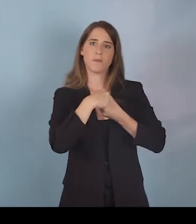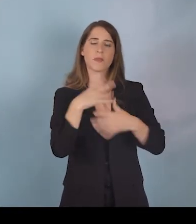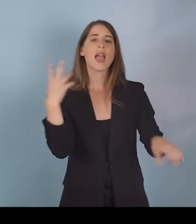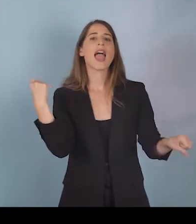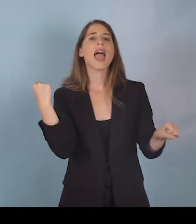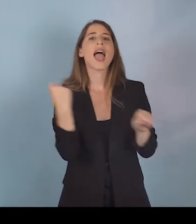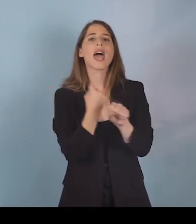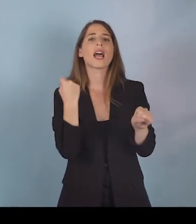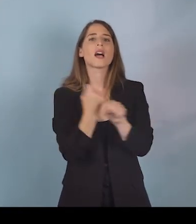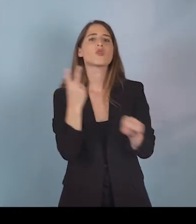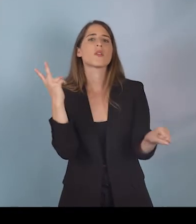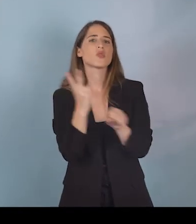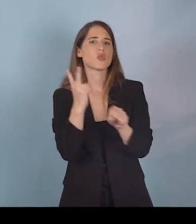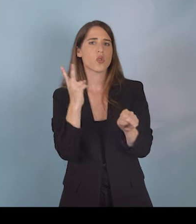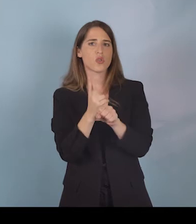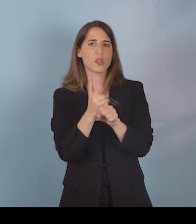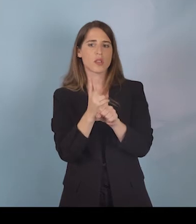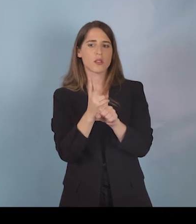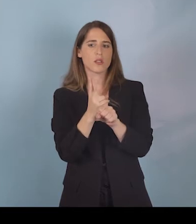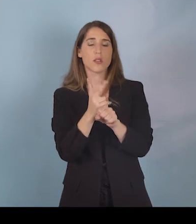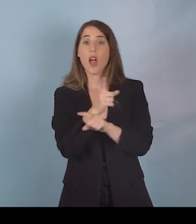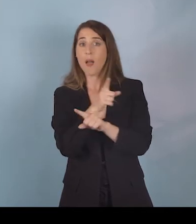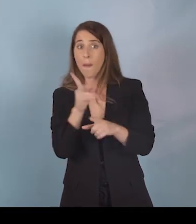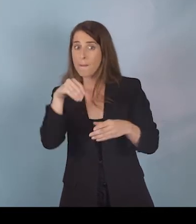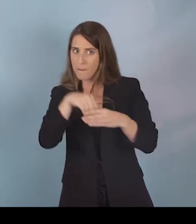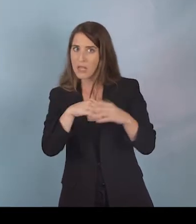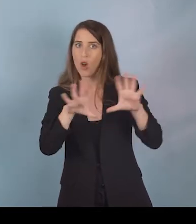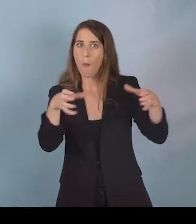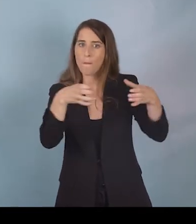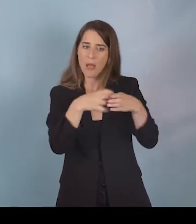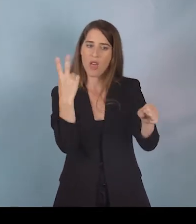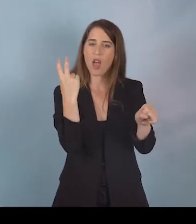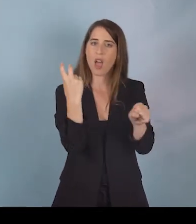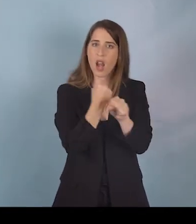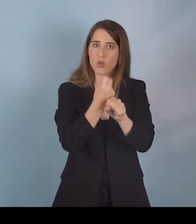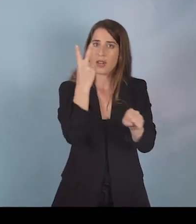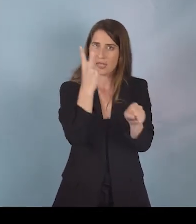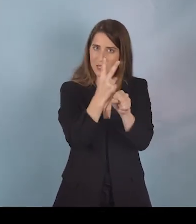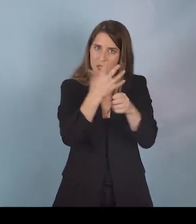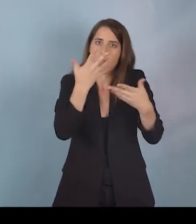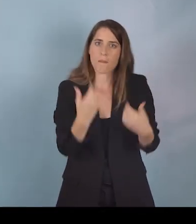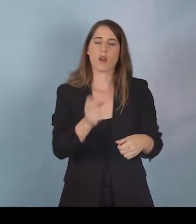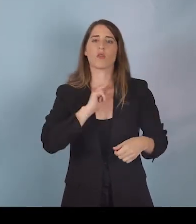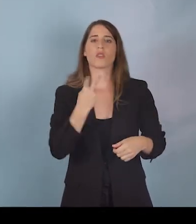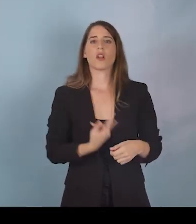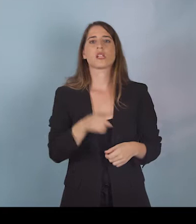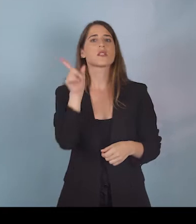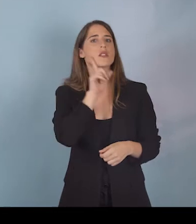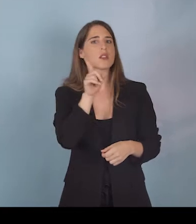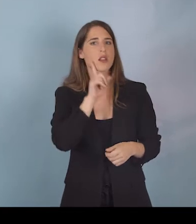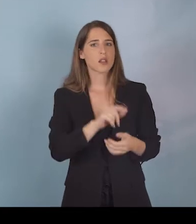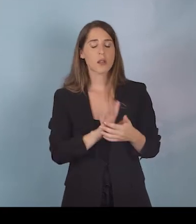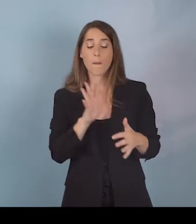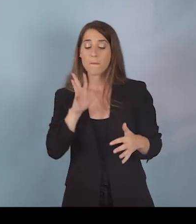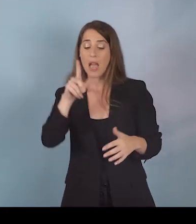εργαζόμενες στο σεξ. Ανάμεσα σε αυτές και τις τρανς εργαζόμενες στο σεξ. Πράγμα που μέχρι σήμερα δεν έχει γίνει